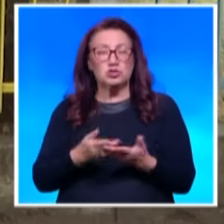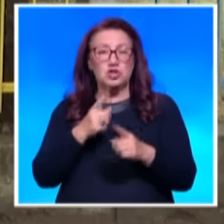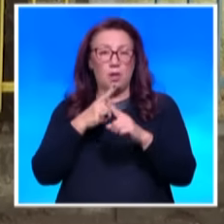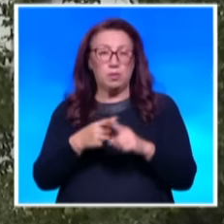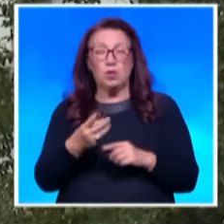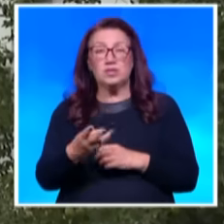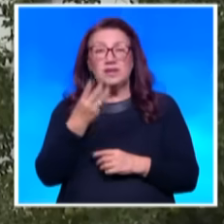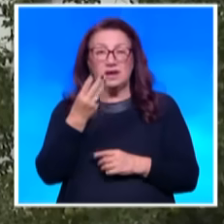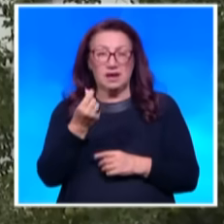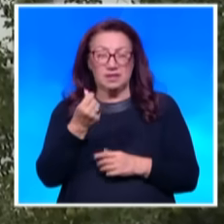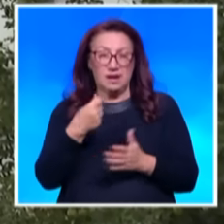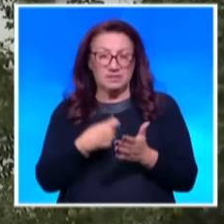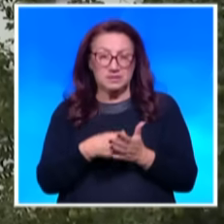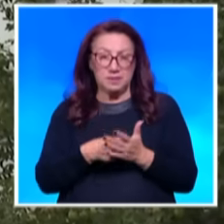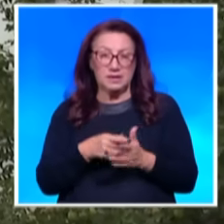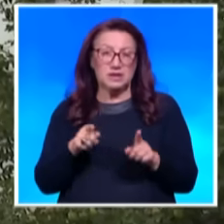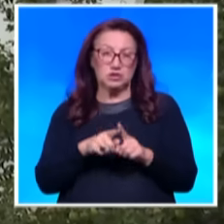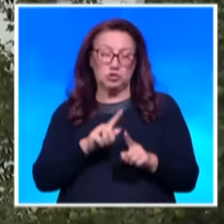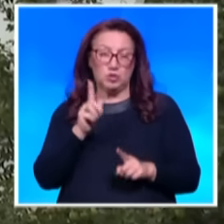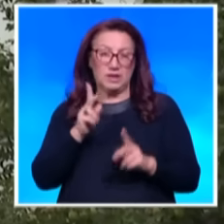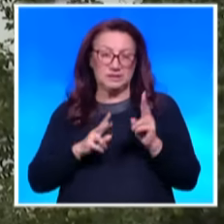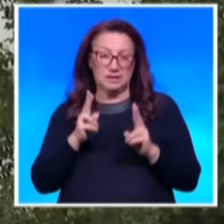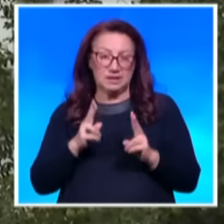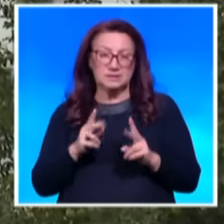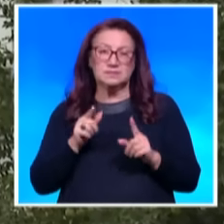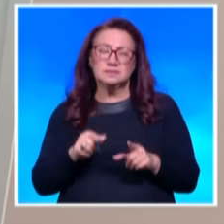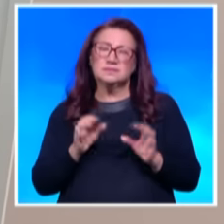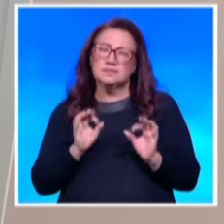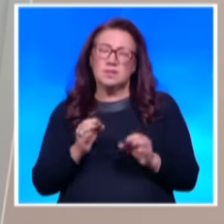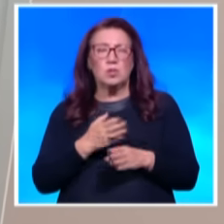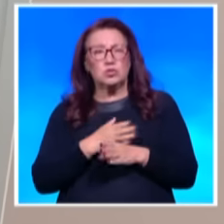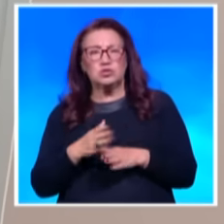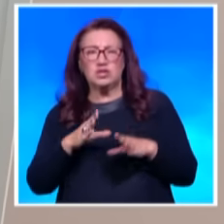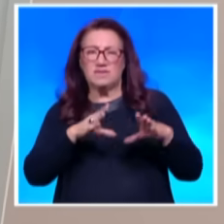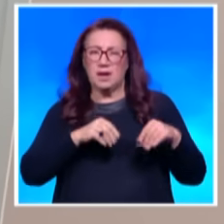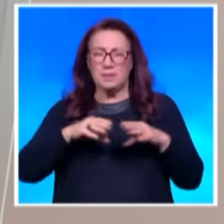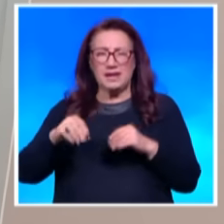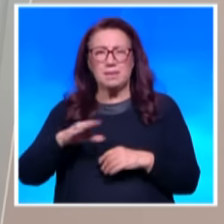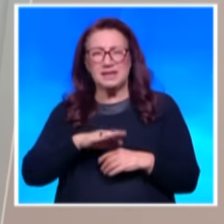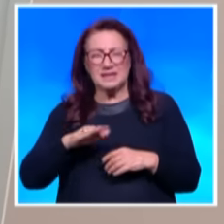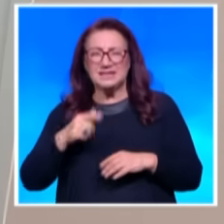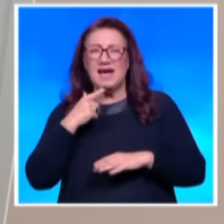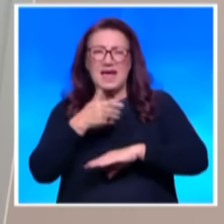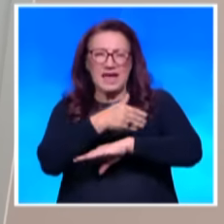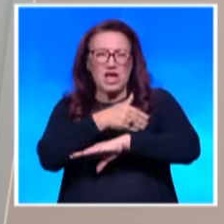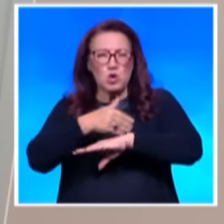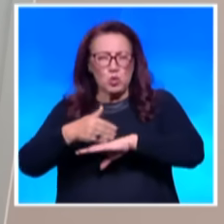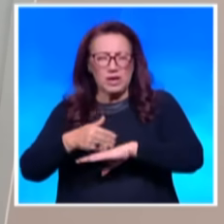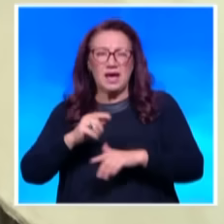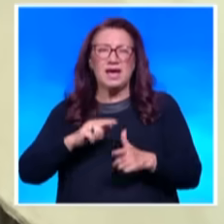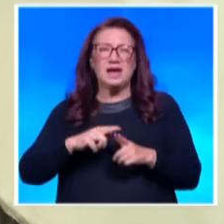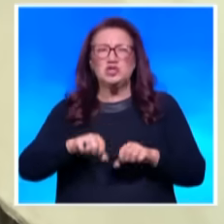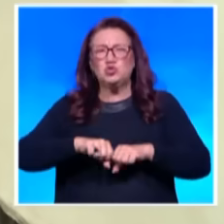се съгласиха. На този етап няма да спира приемът на малки пациенти в другите отделения, като хирургия и ортопедия, например. Освен на ръководството,